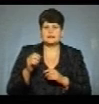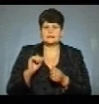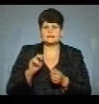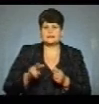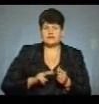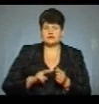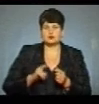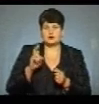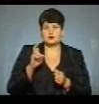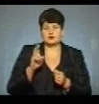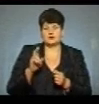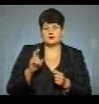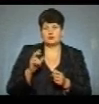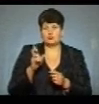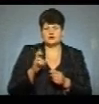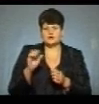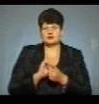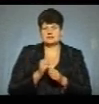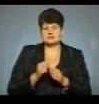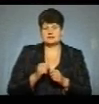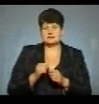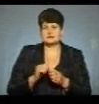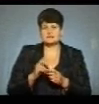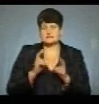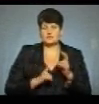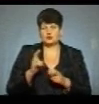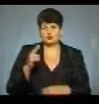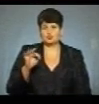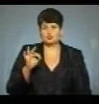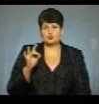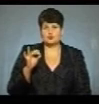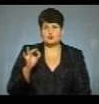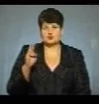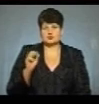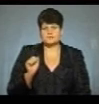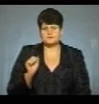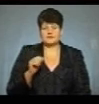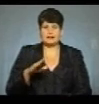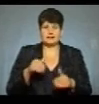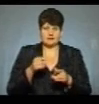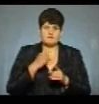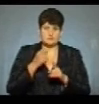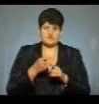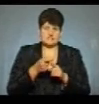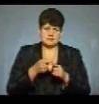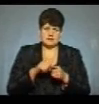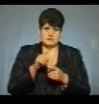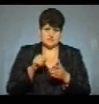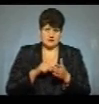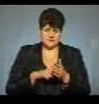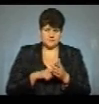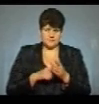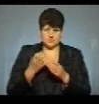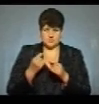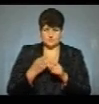старі справи, чи вони просуваються, чи вже сплив термін? Я дам відповідь на це запитання. Вибачте, вернуся